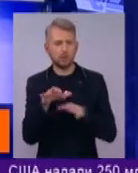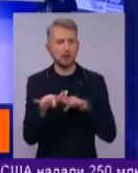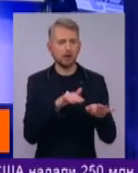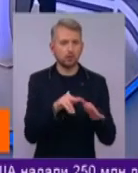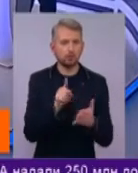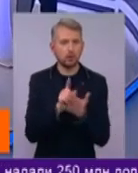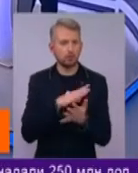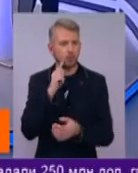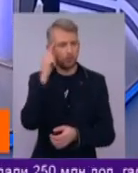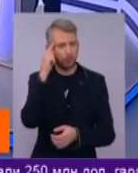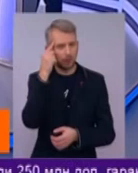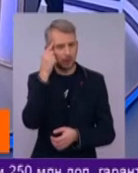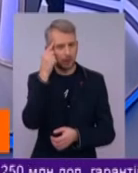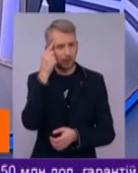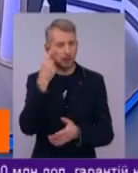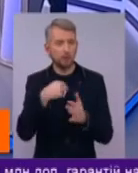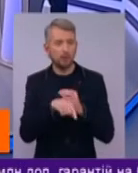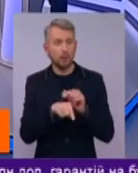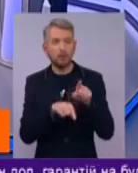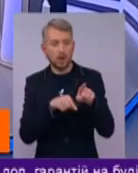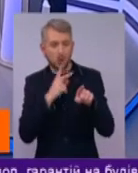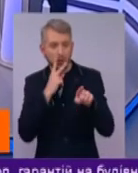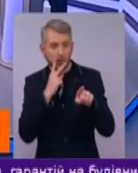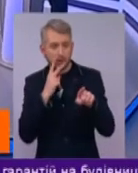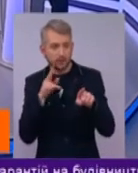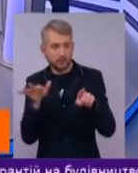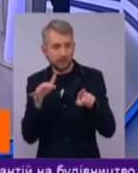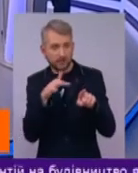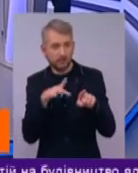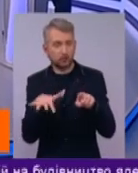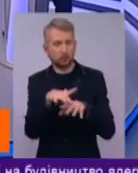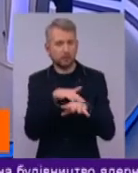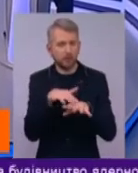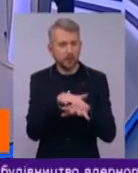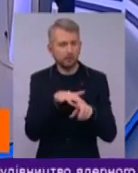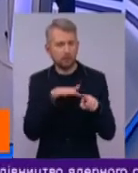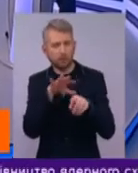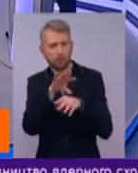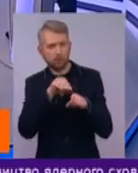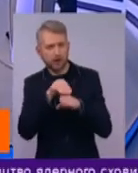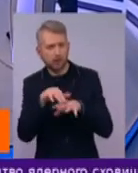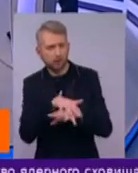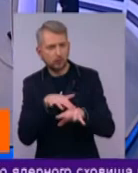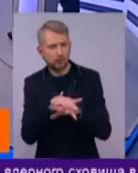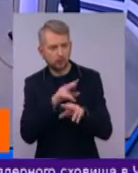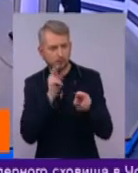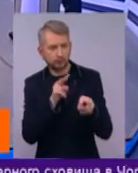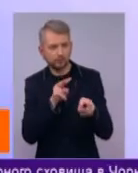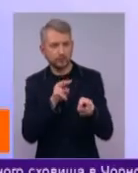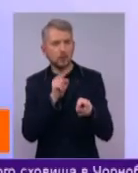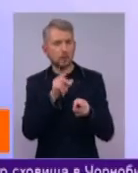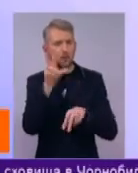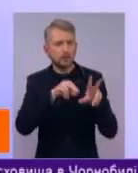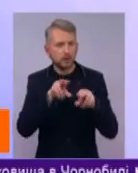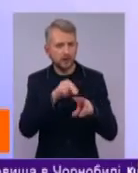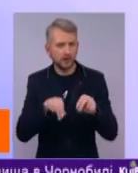бути обдуманим. Бо на нього дивиться суспільство, на нього рівняється суспільство, на нього